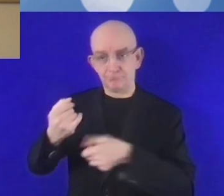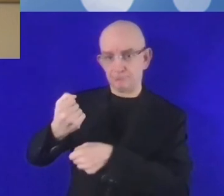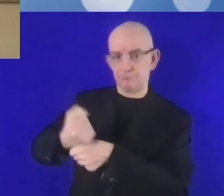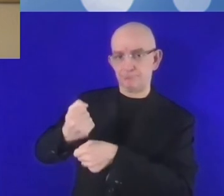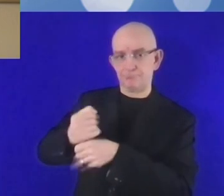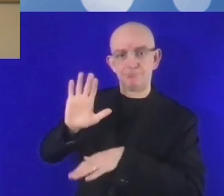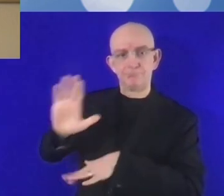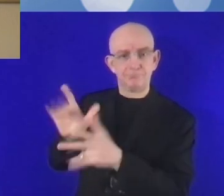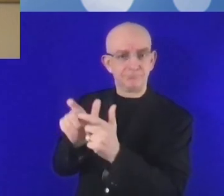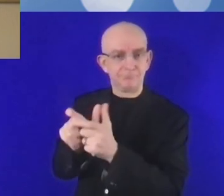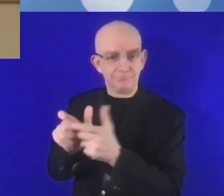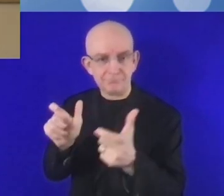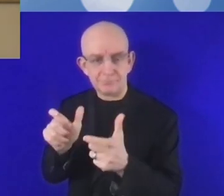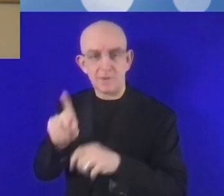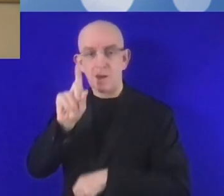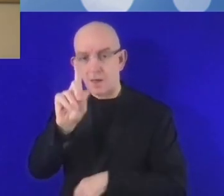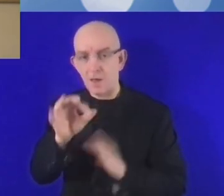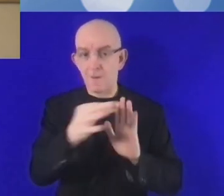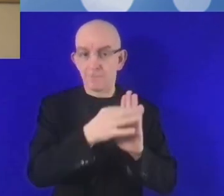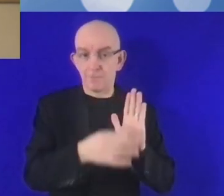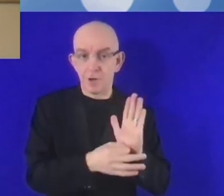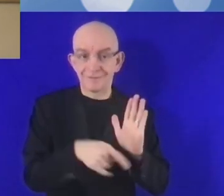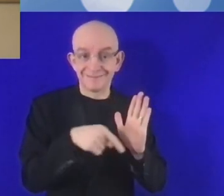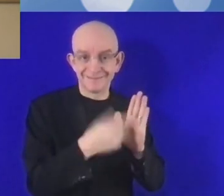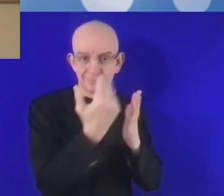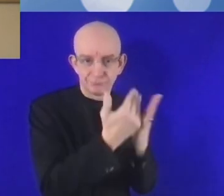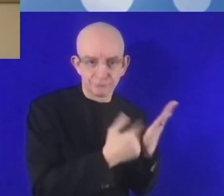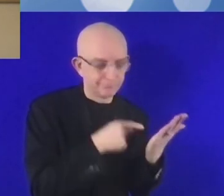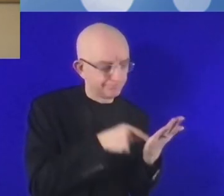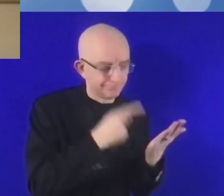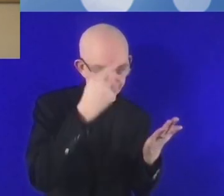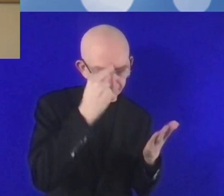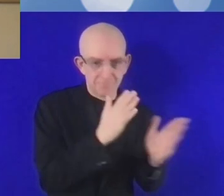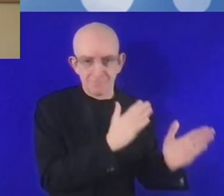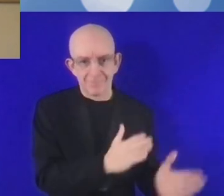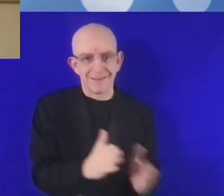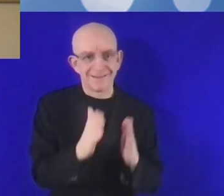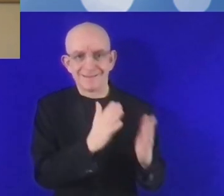всеобщий доступ к интернету должен считаться одним из основных прав человека.